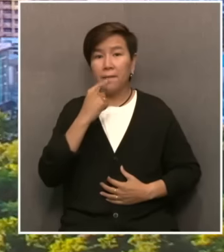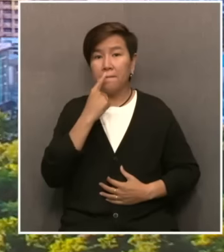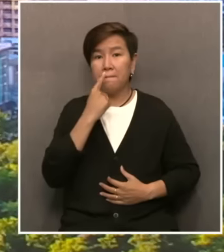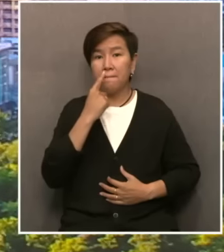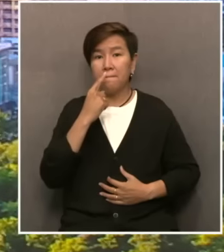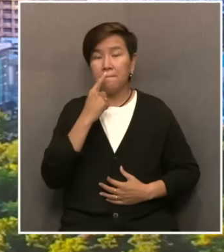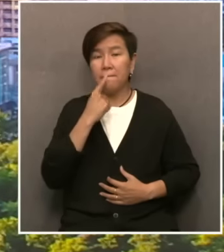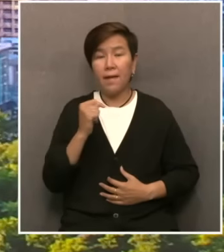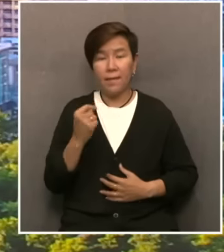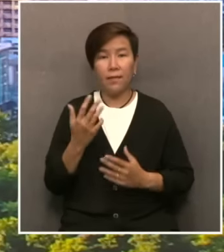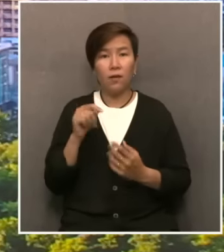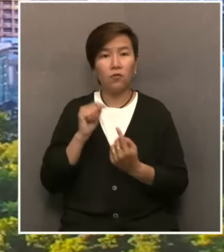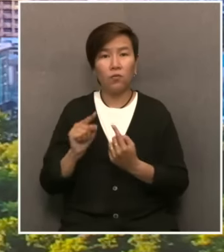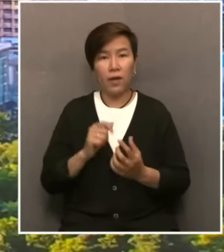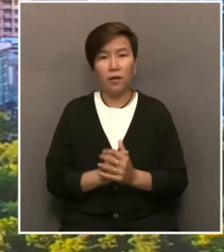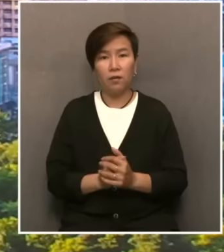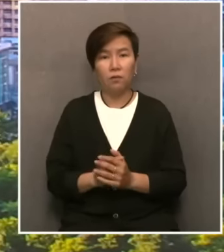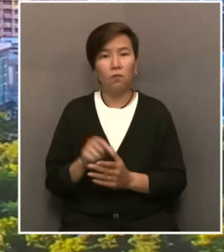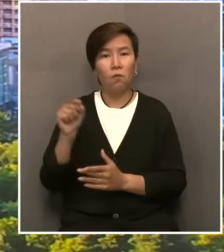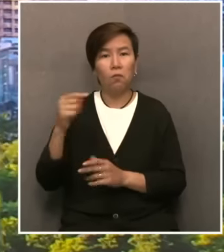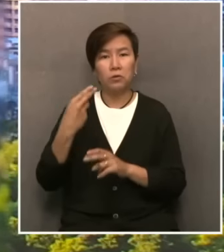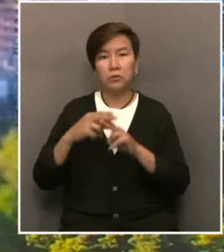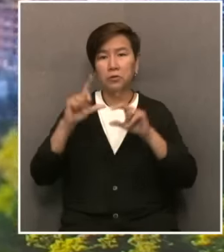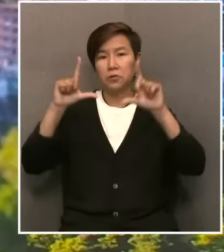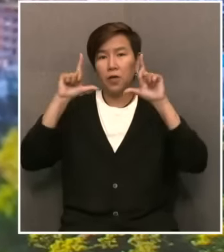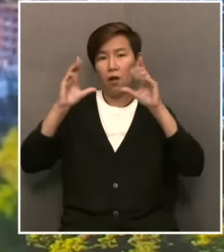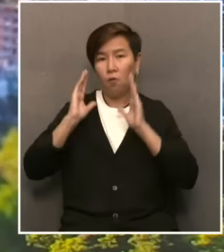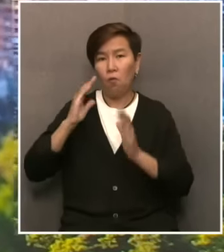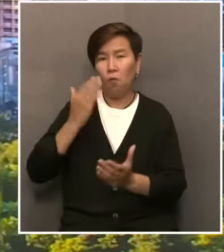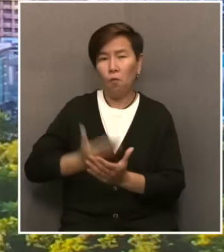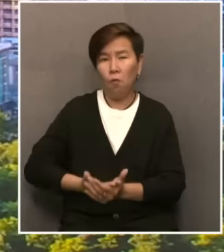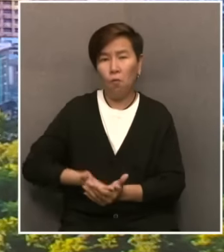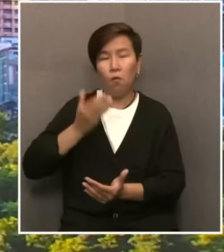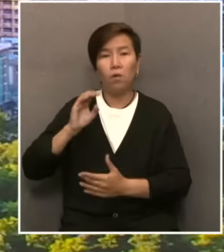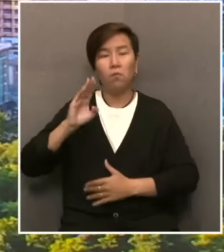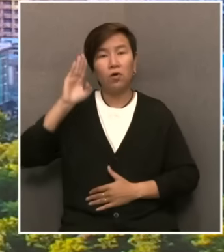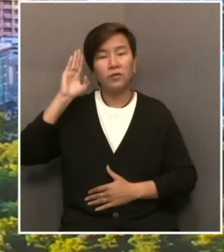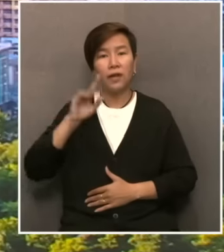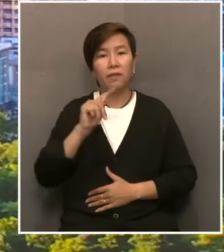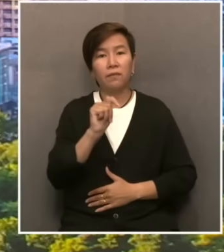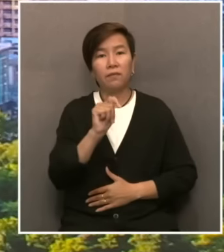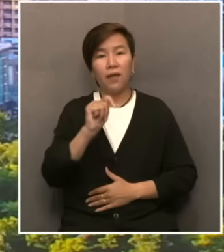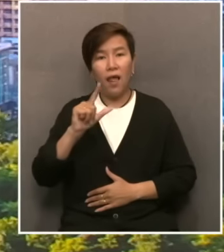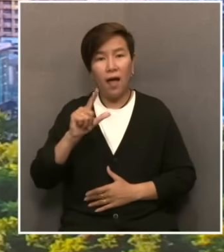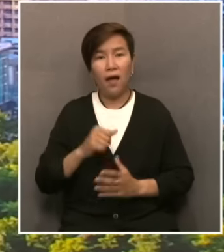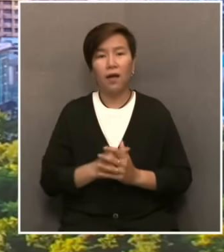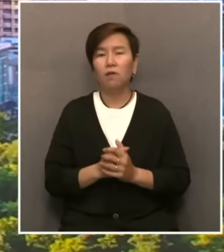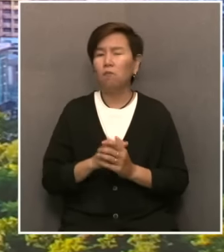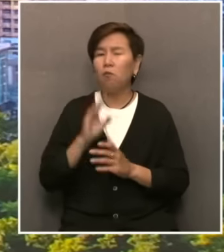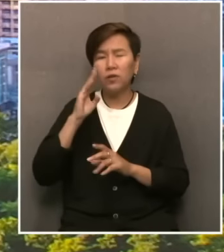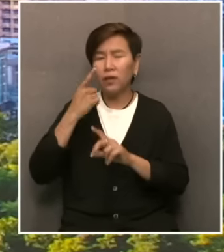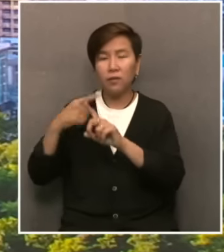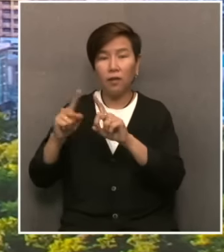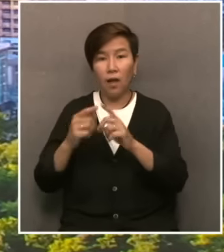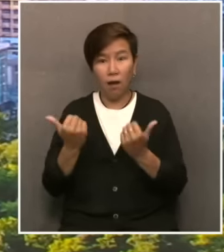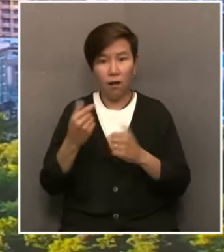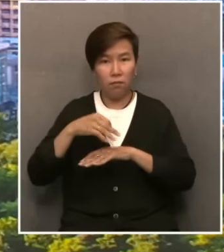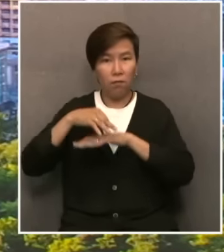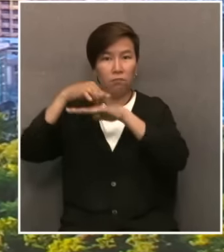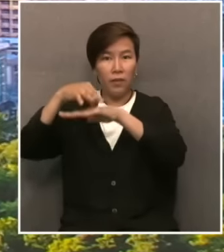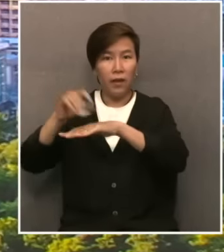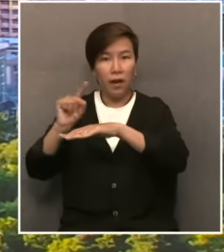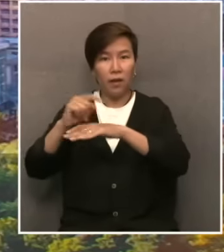อีลอนมัสเนี่ยนะครับมหาเศรษฐีชื่อดังเจ้าของ Tesla SpaceX X เนี่ยจะมาดำรงตำแหน่งเป็นผู้นำของ